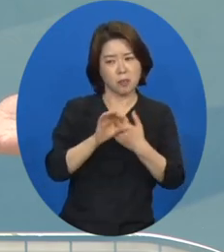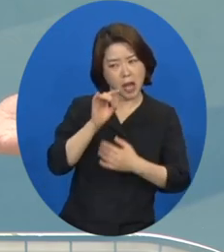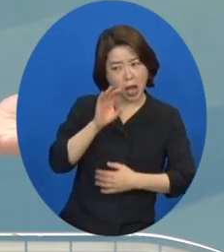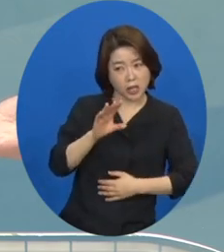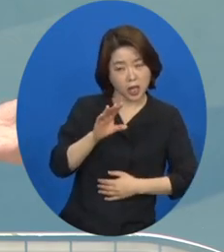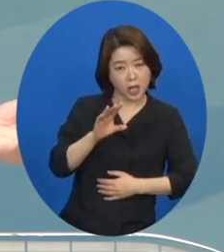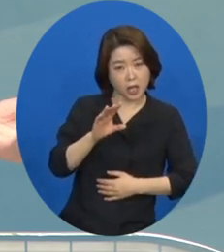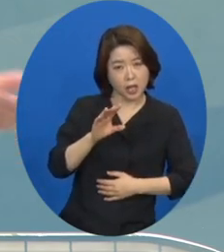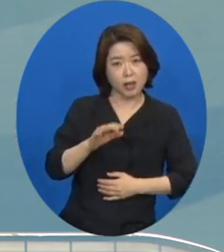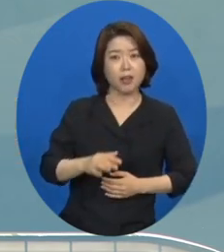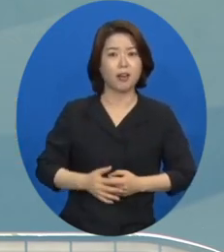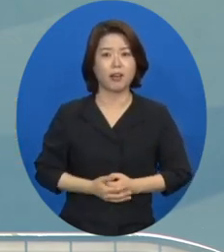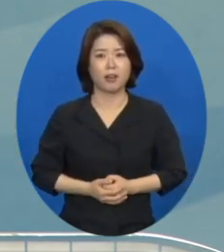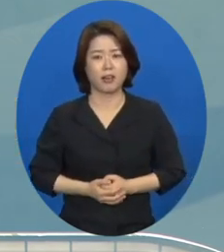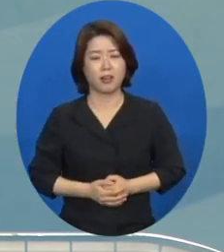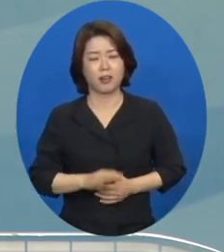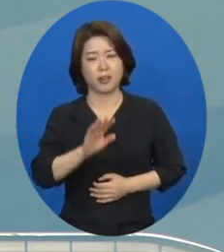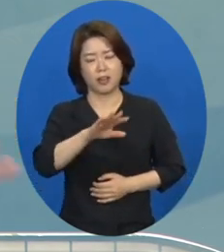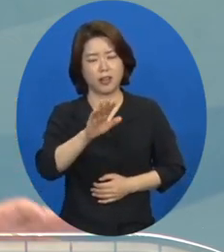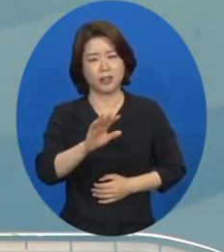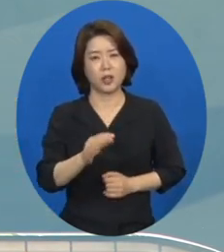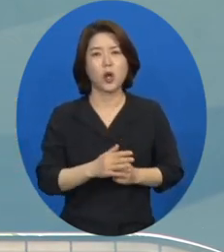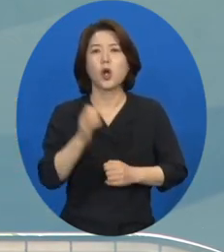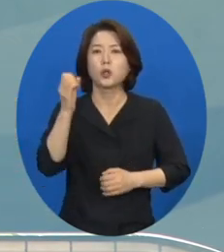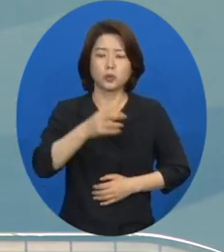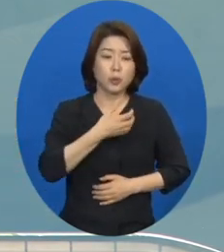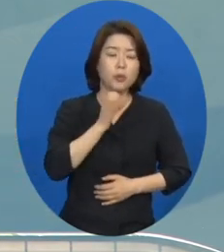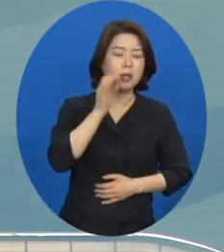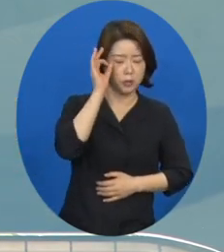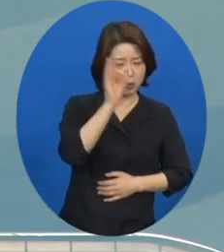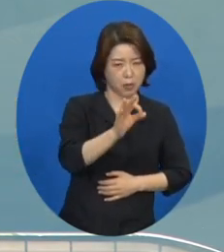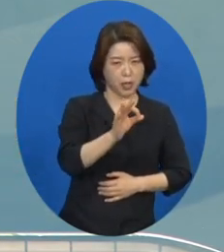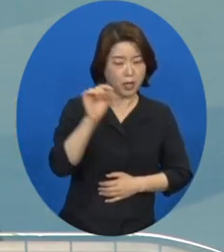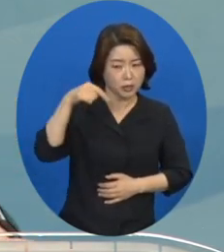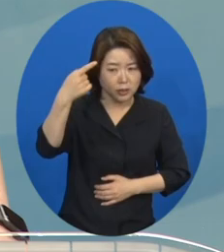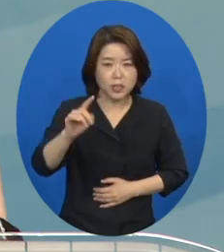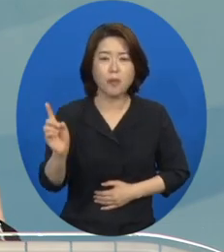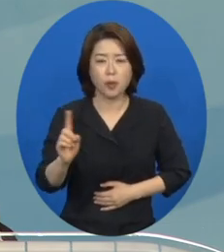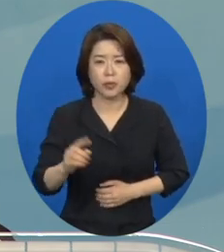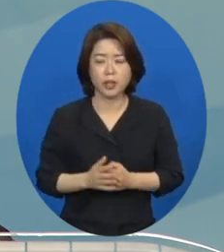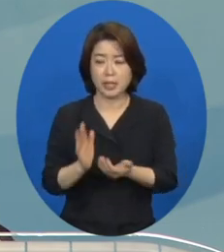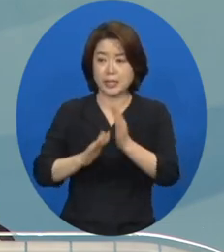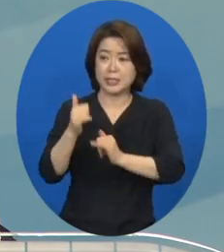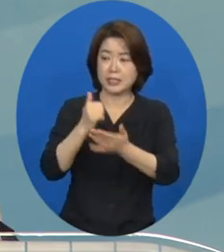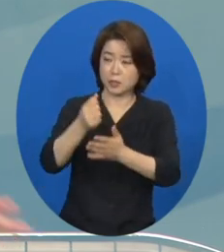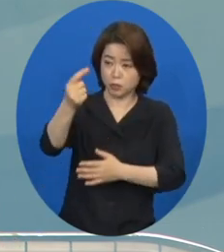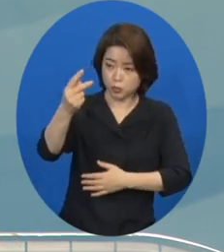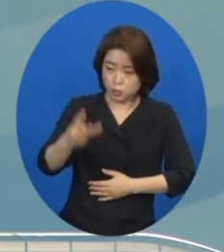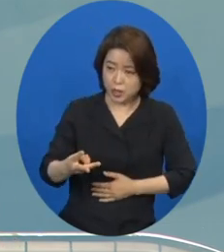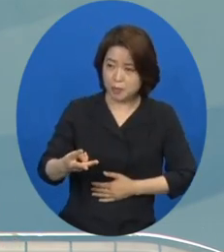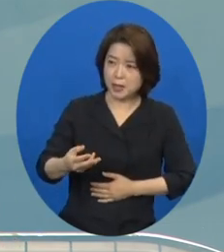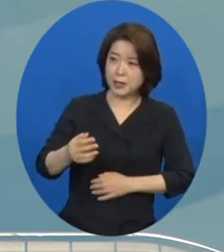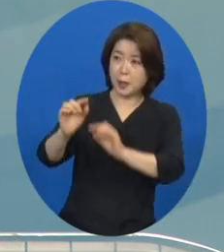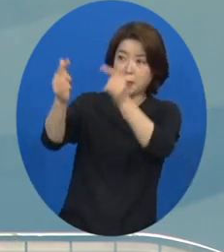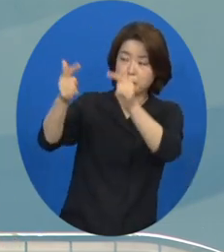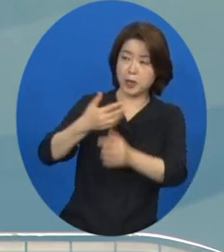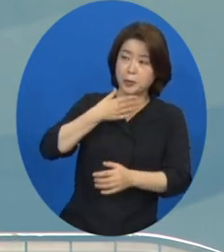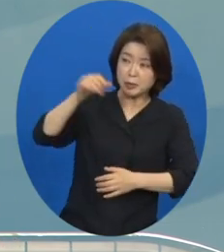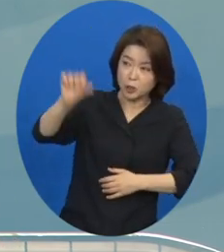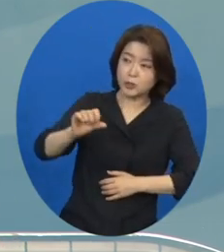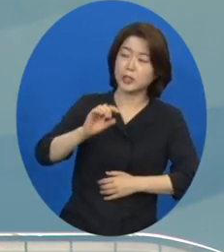건가요? 그렇지 않습니다. 또 베드로를 보세요. 예수님을 세 번이나 부인하고 저주까지 했던